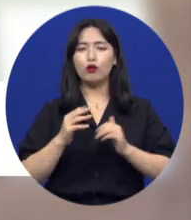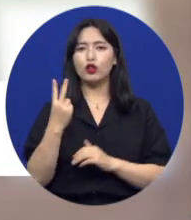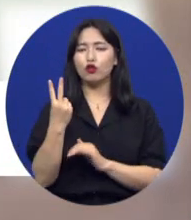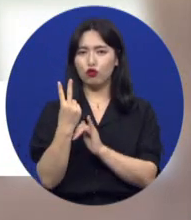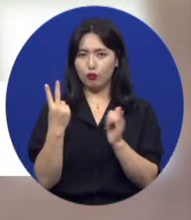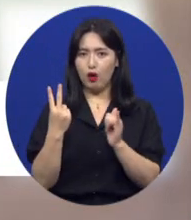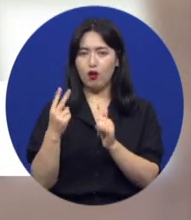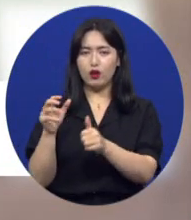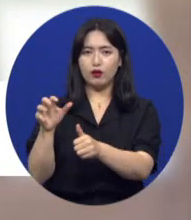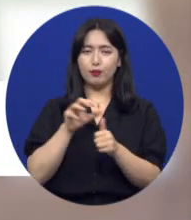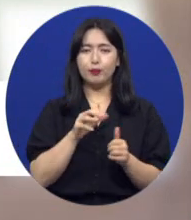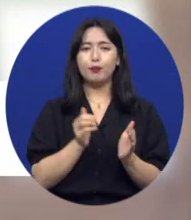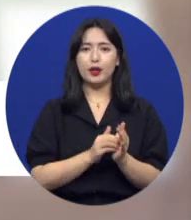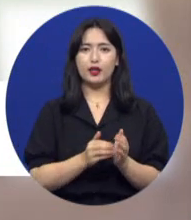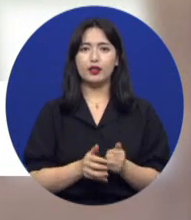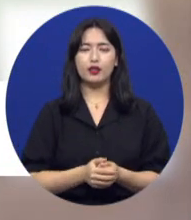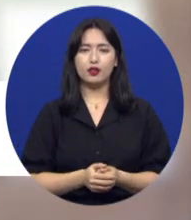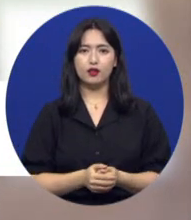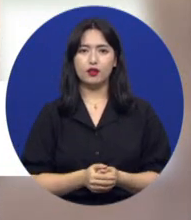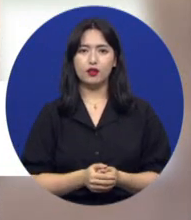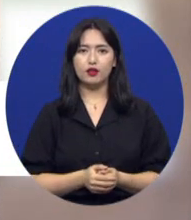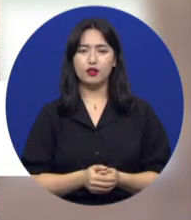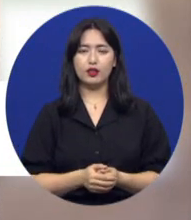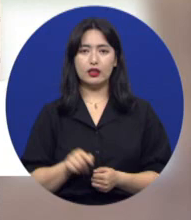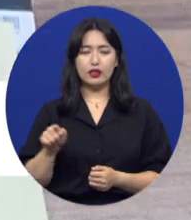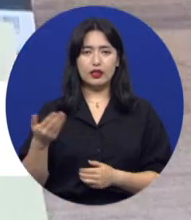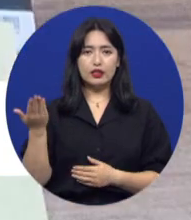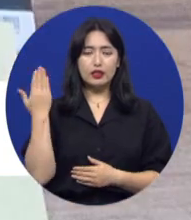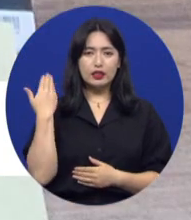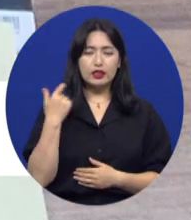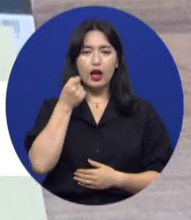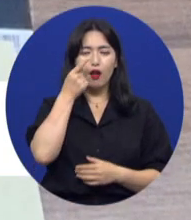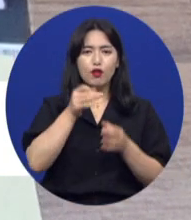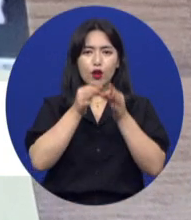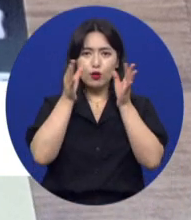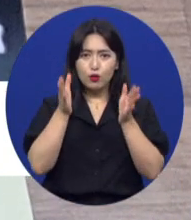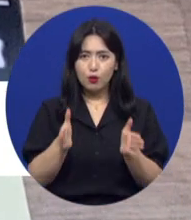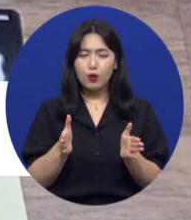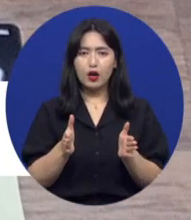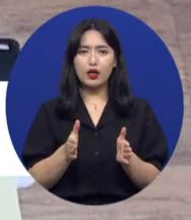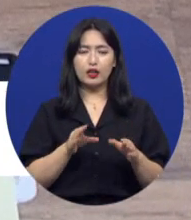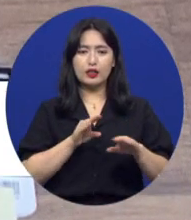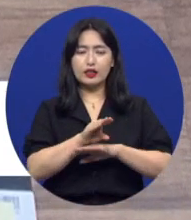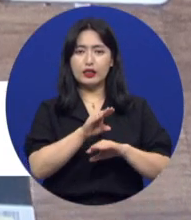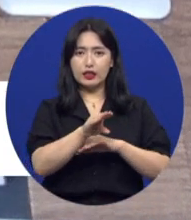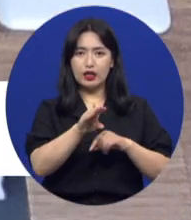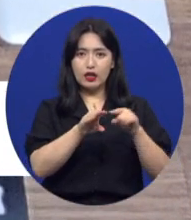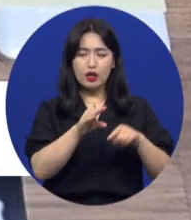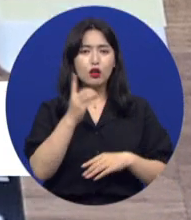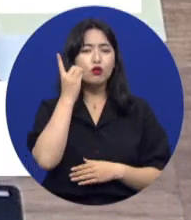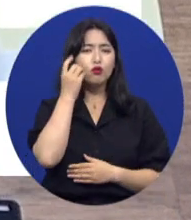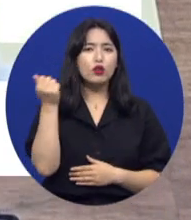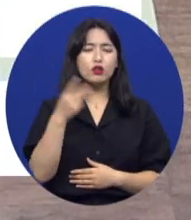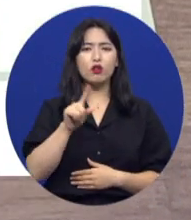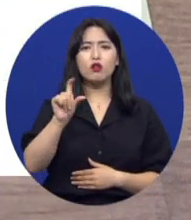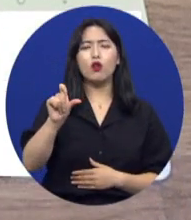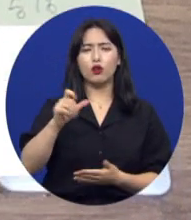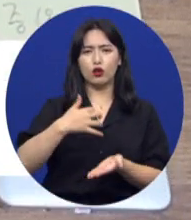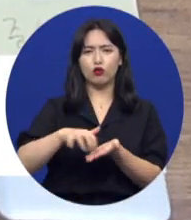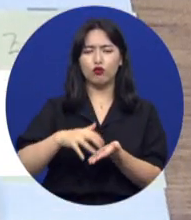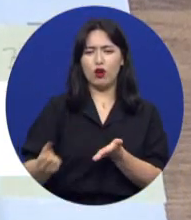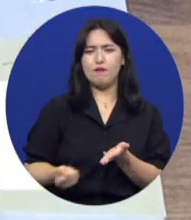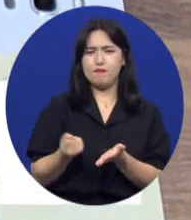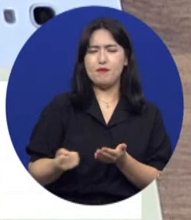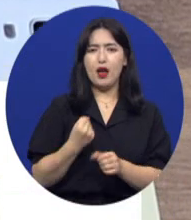2명을 구속했습니다 이들은 지난 한달동안 차량의 휴대전화 15대를